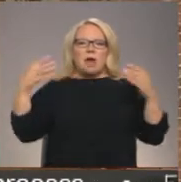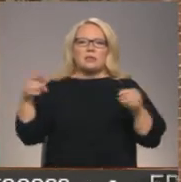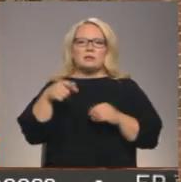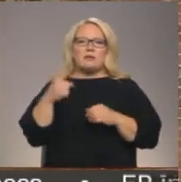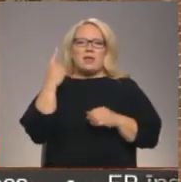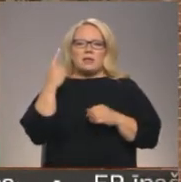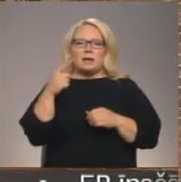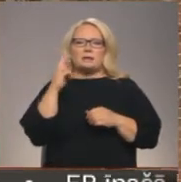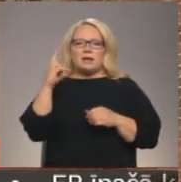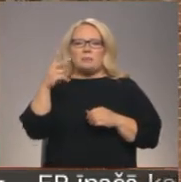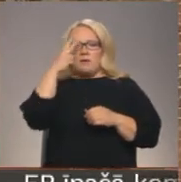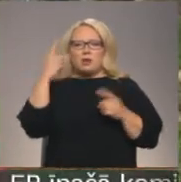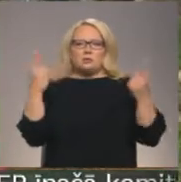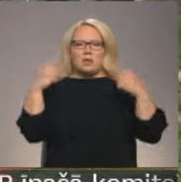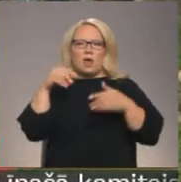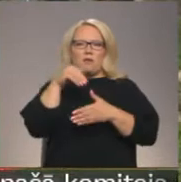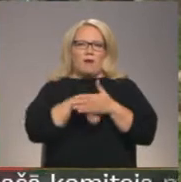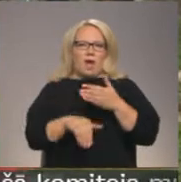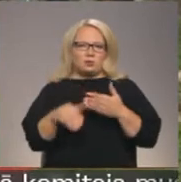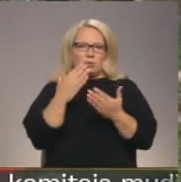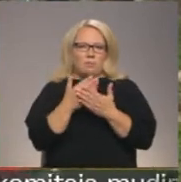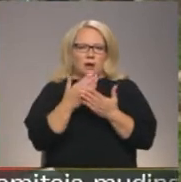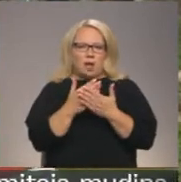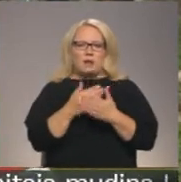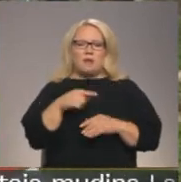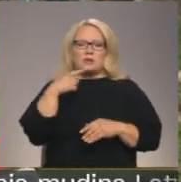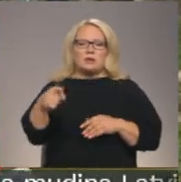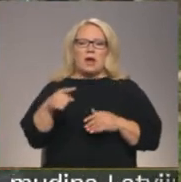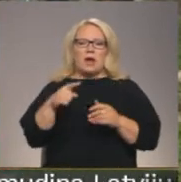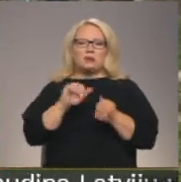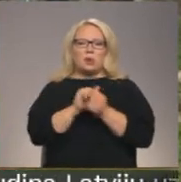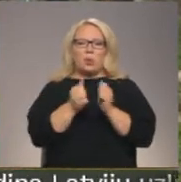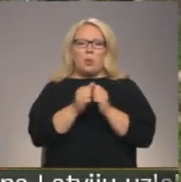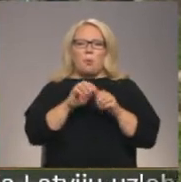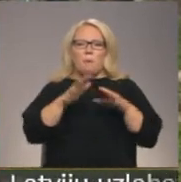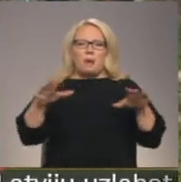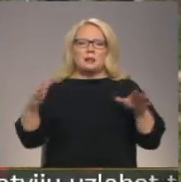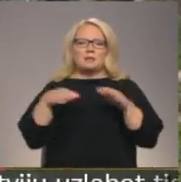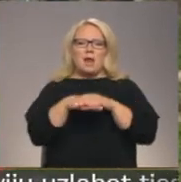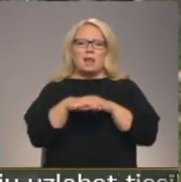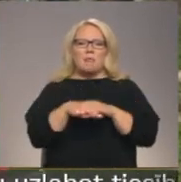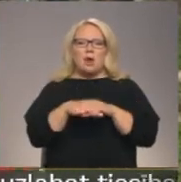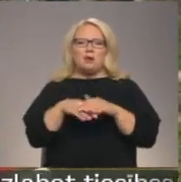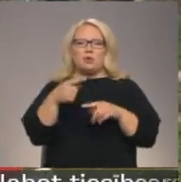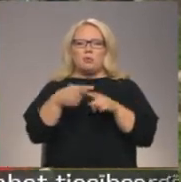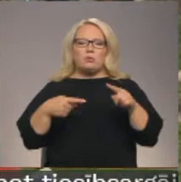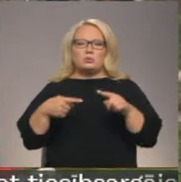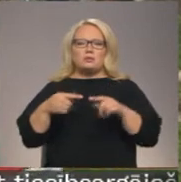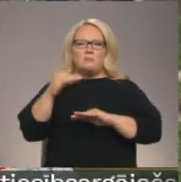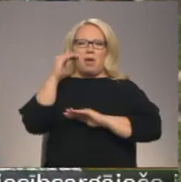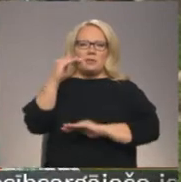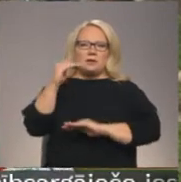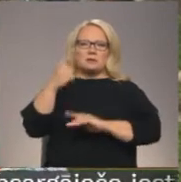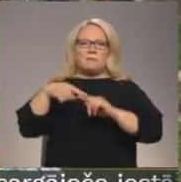kas liecina par viduslaiku vēsturi. Daudzas drupas ir saglabājušās, tur pusmetrs, metrs no zemes līmeņa, un